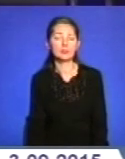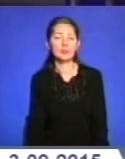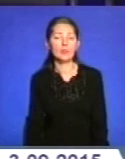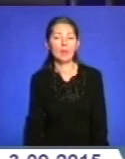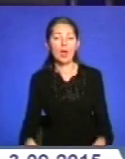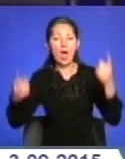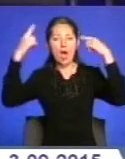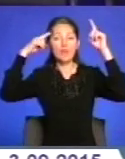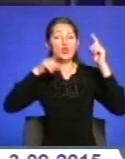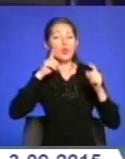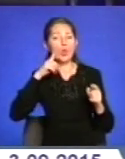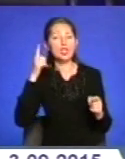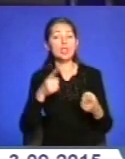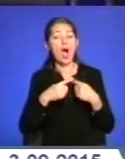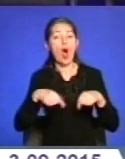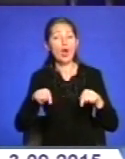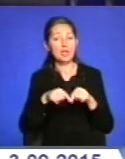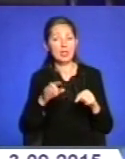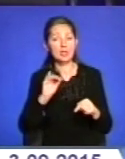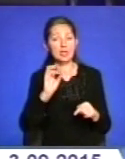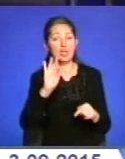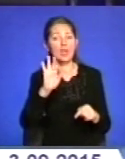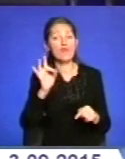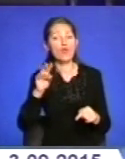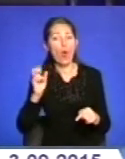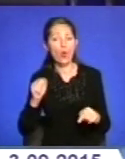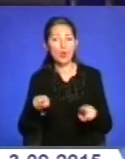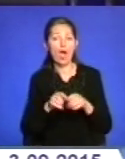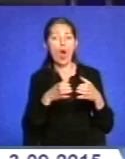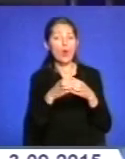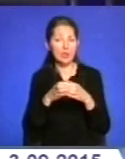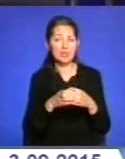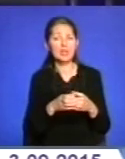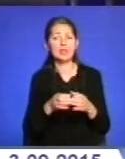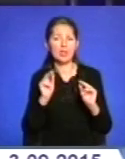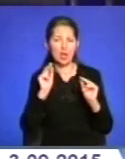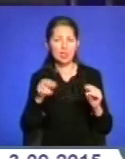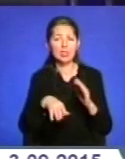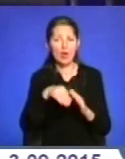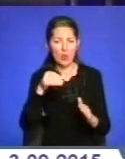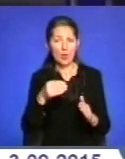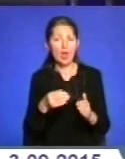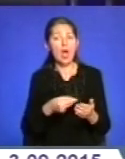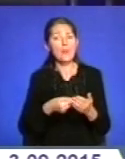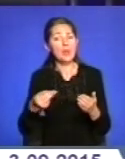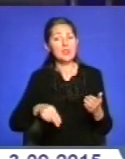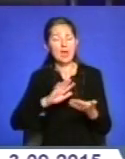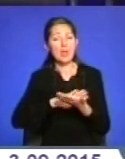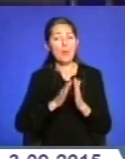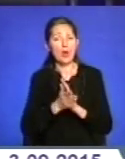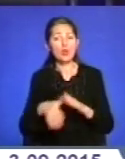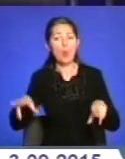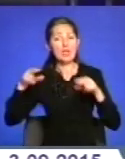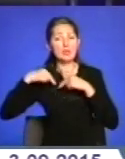Творча молодіжна організація «Нівруку» та коаліція «За прозорі вибори» напередодні виборів до органів місцевого самоврядування підписали меморандум про